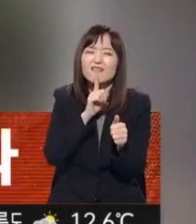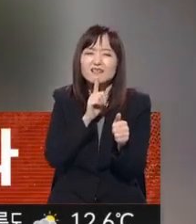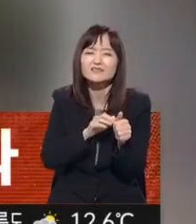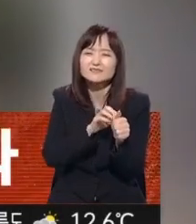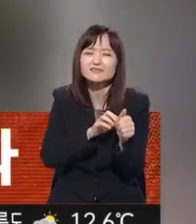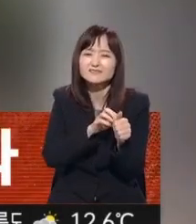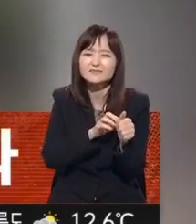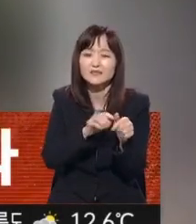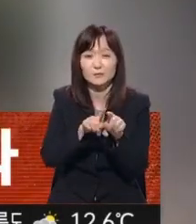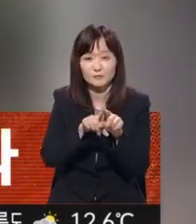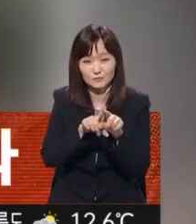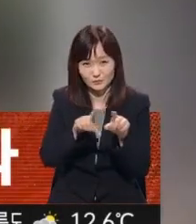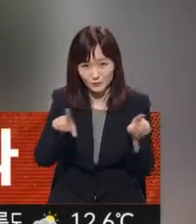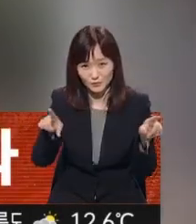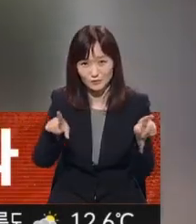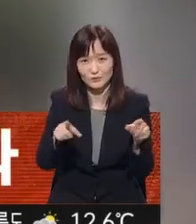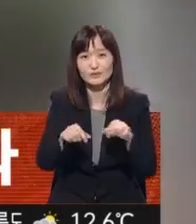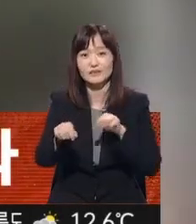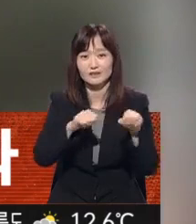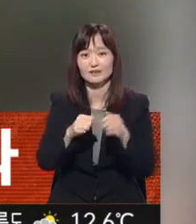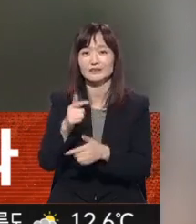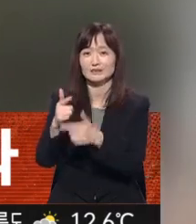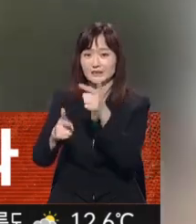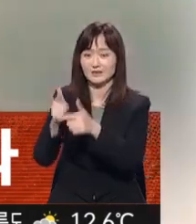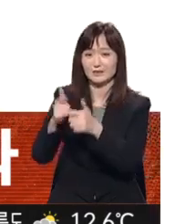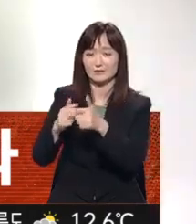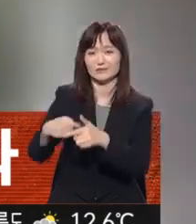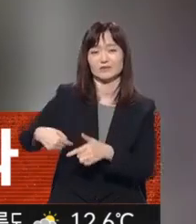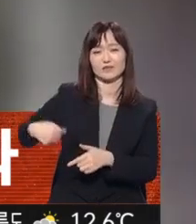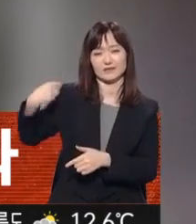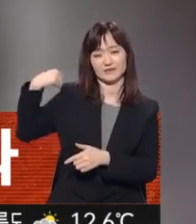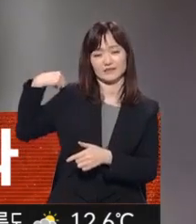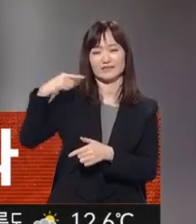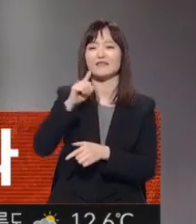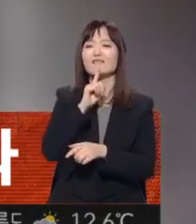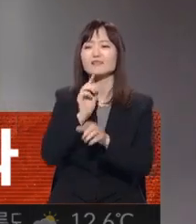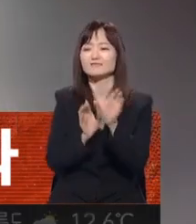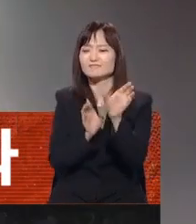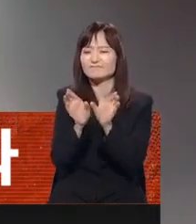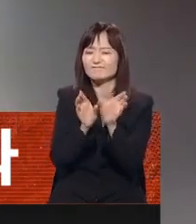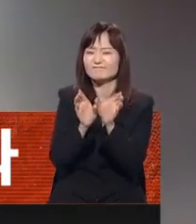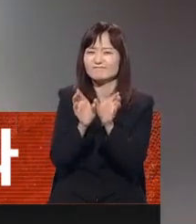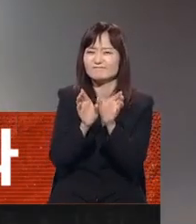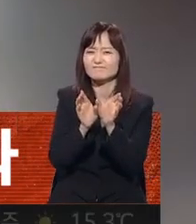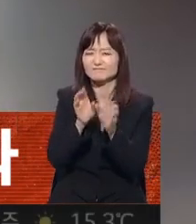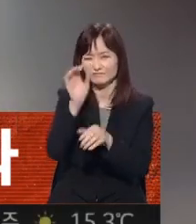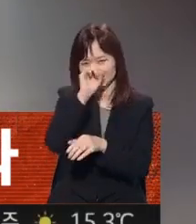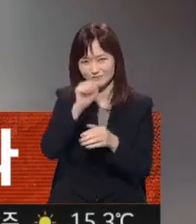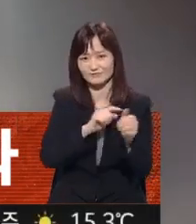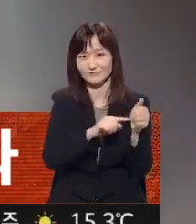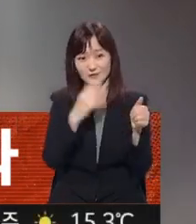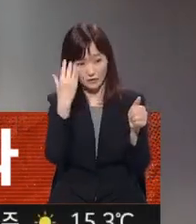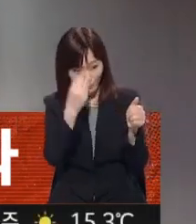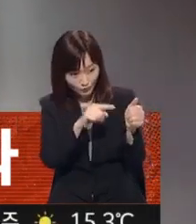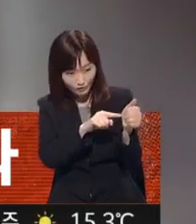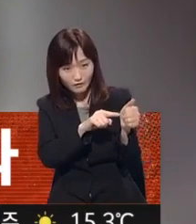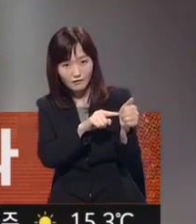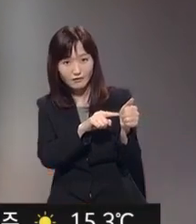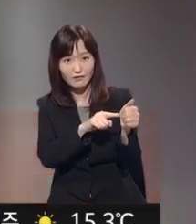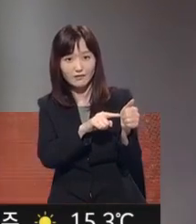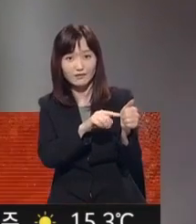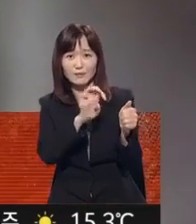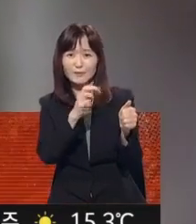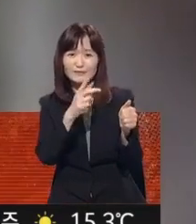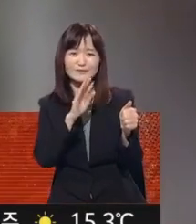행동이고요. 이 평소에도 나무에 등이나 엉덩이를 대고 비비는 행동을 좋아하는 친구라고 합니다. 이 판다를 본 누리꾼들은